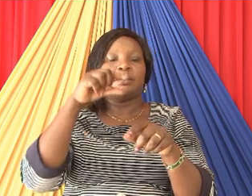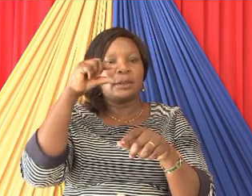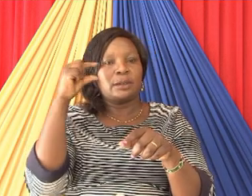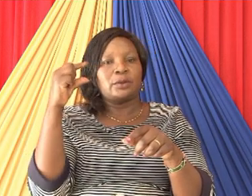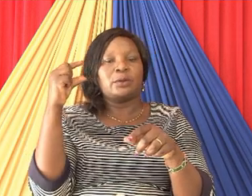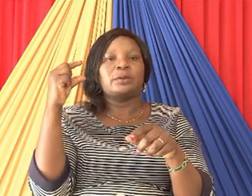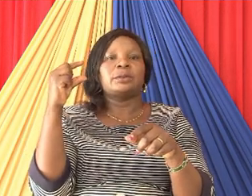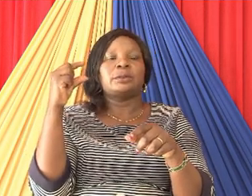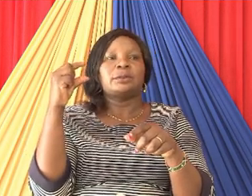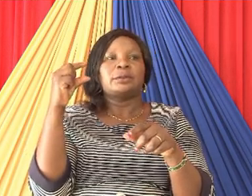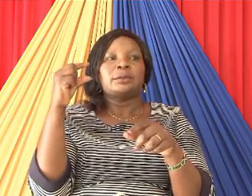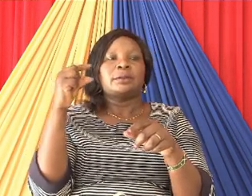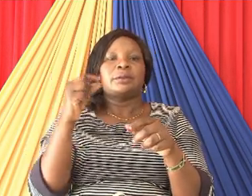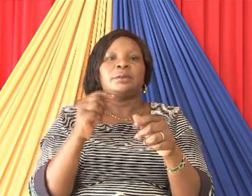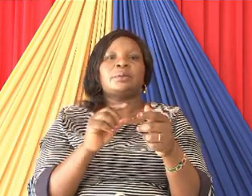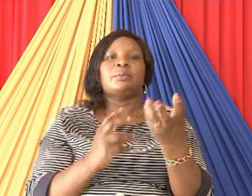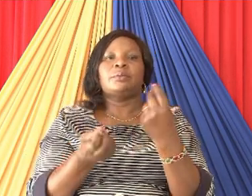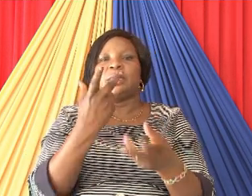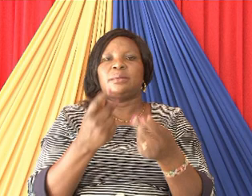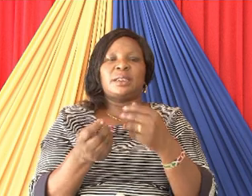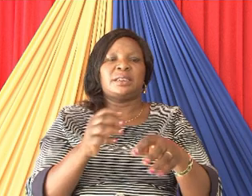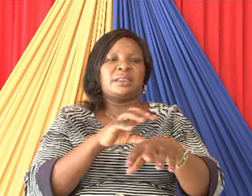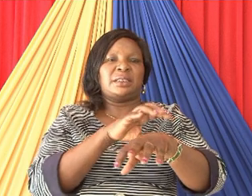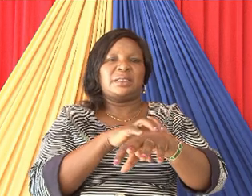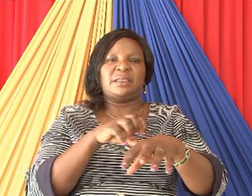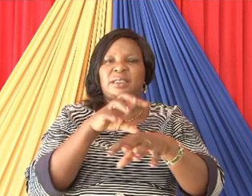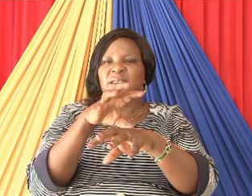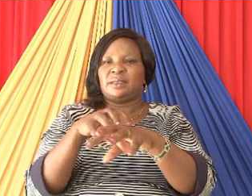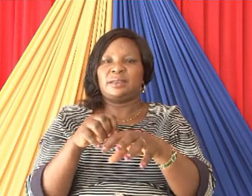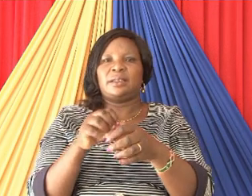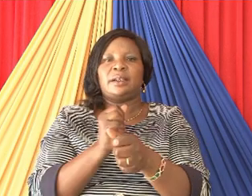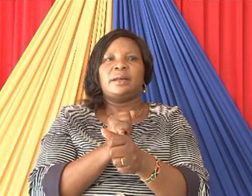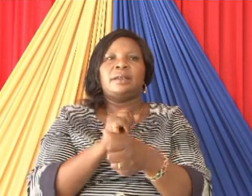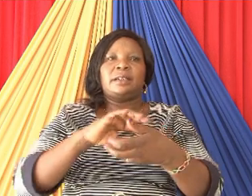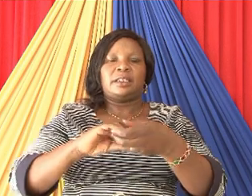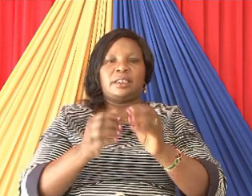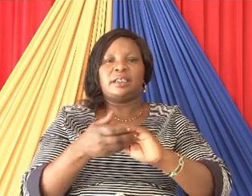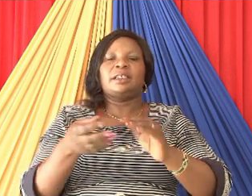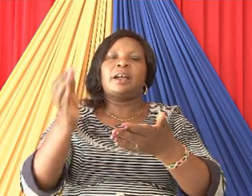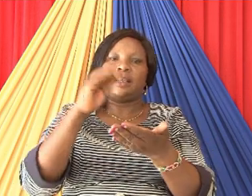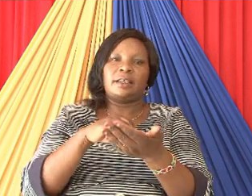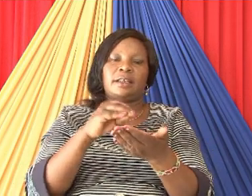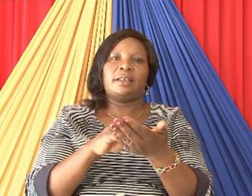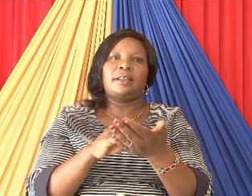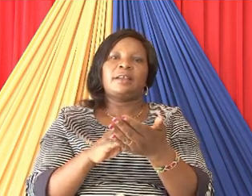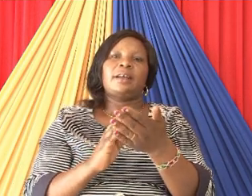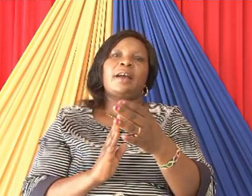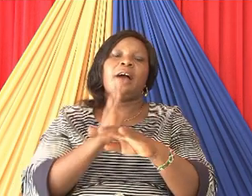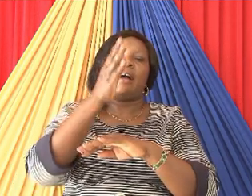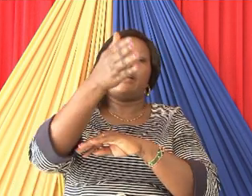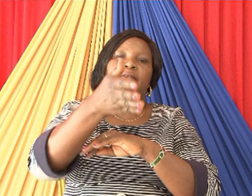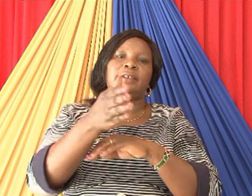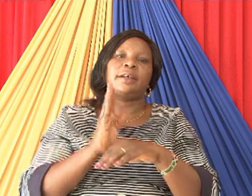kama dhahabu, wanakwaruzwa na wanatengenezwa, mwishowe upande ule watatokea wakiwa